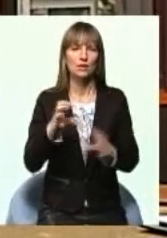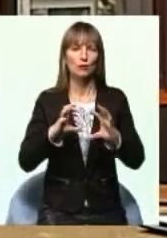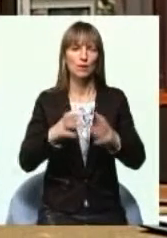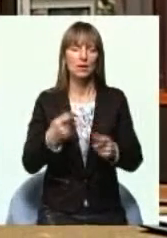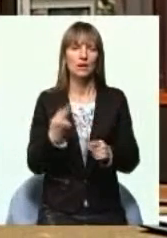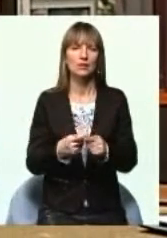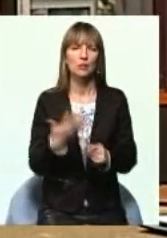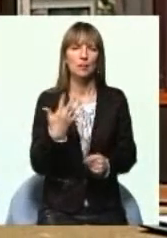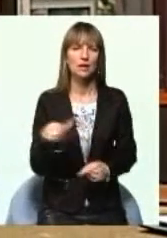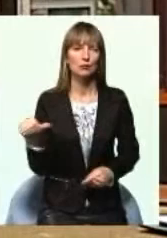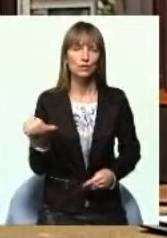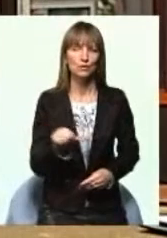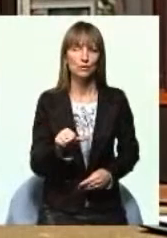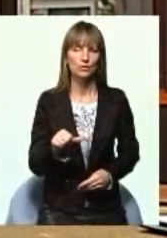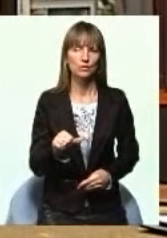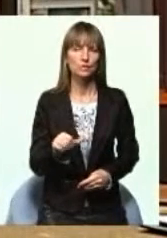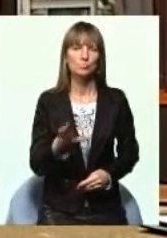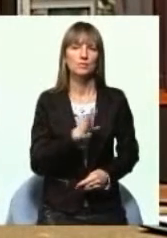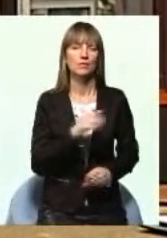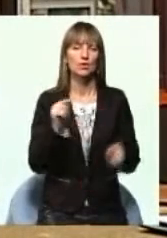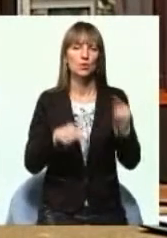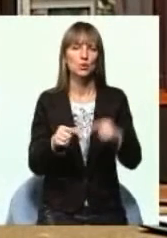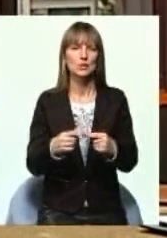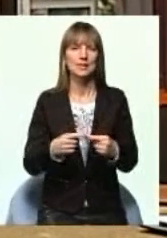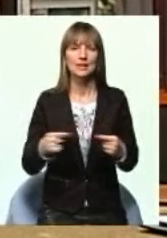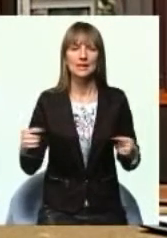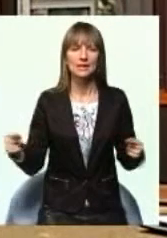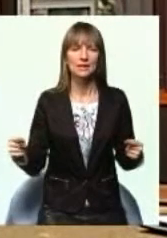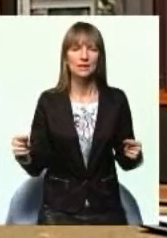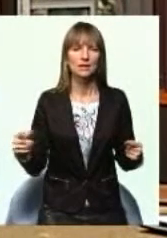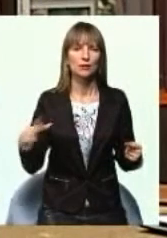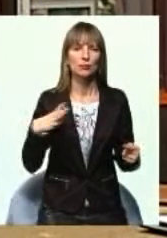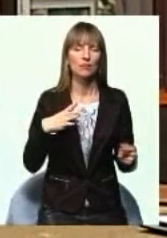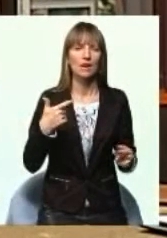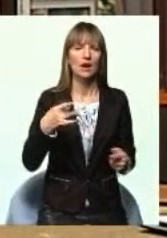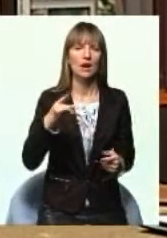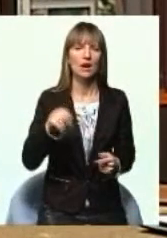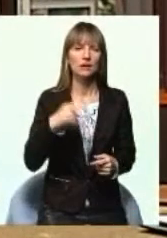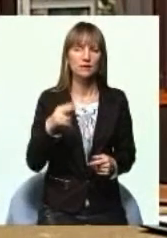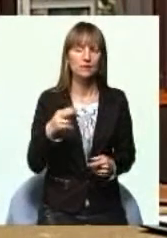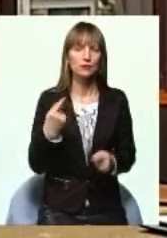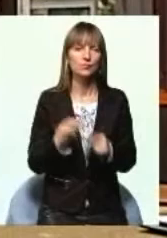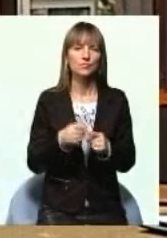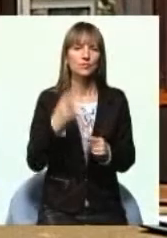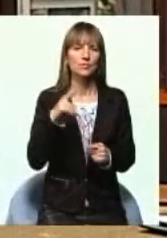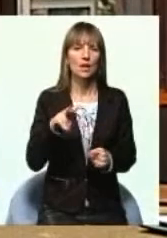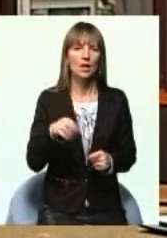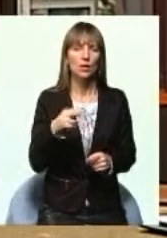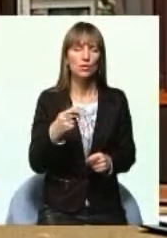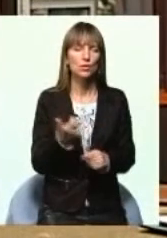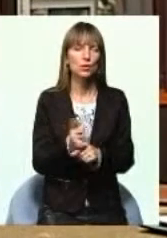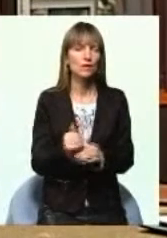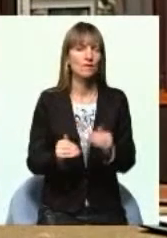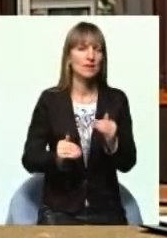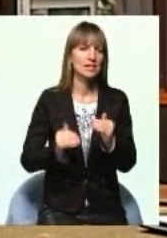это 5 минут. Но бывает дождь длинный, бывает даже град. Град – это как бы лед, это очень высоко